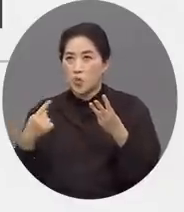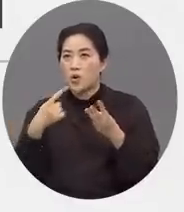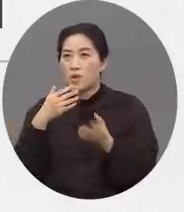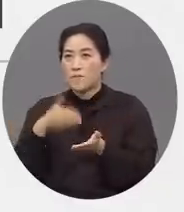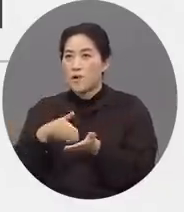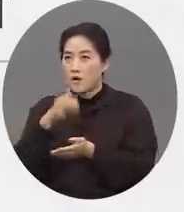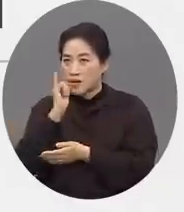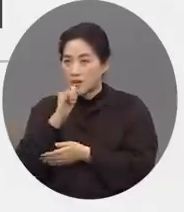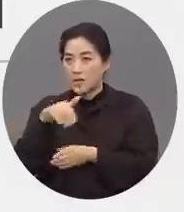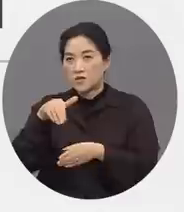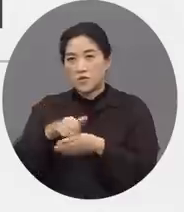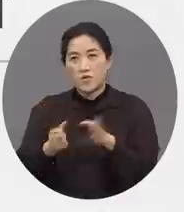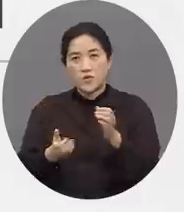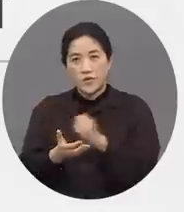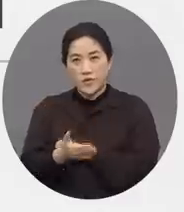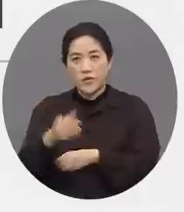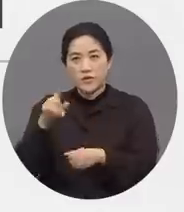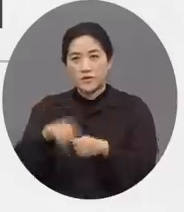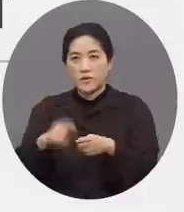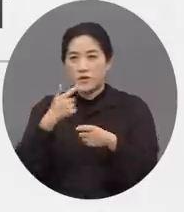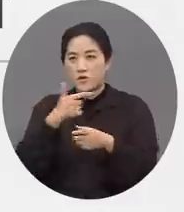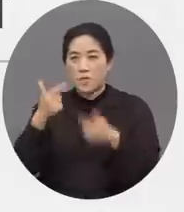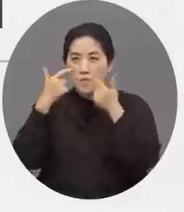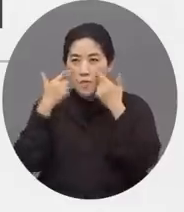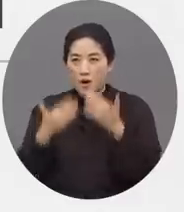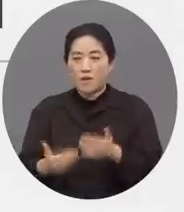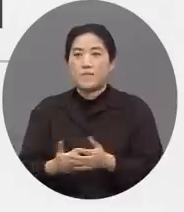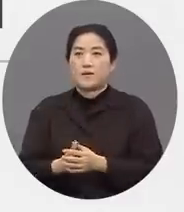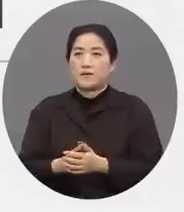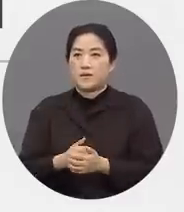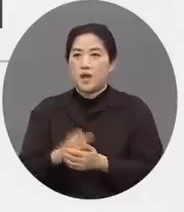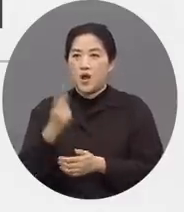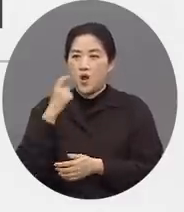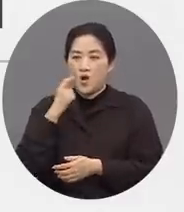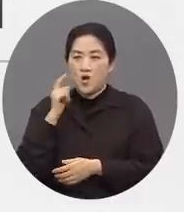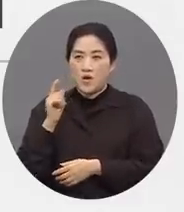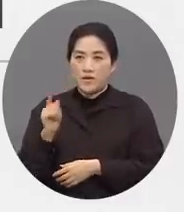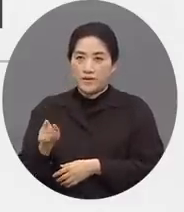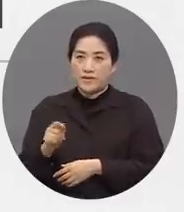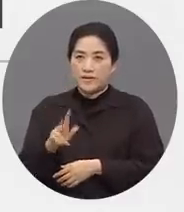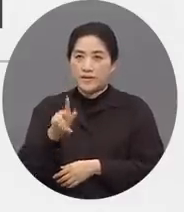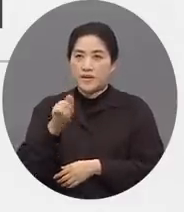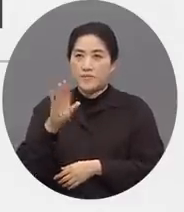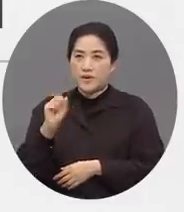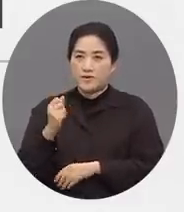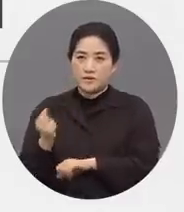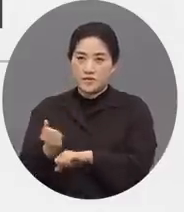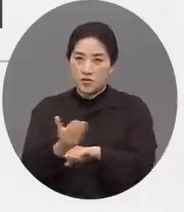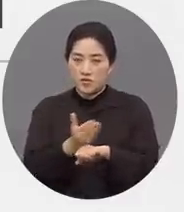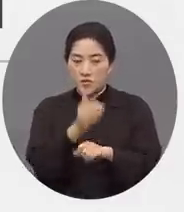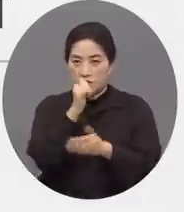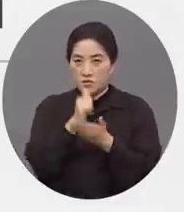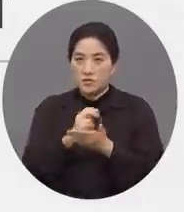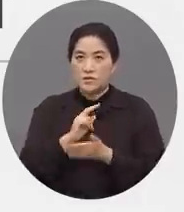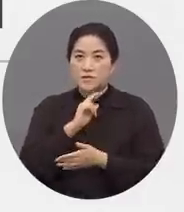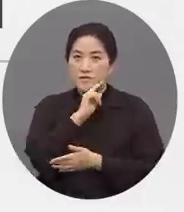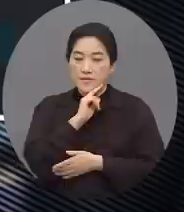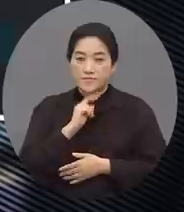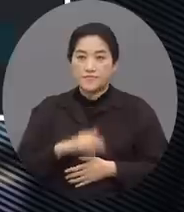있다. 선거에 영향을 미치려는 의도가 명백하다며 허위 사실을 KBS 기자들에게 전달한 혐의를 받고